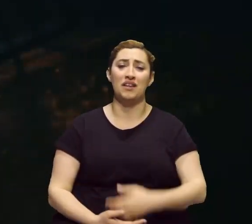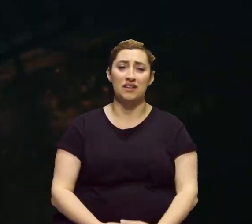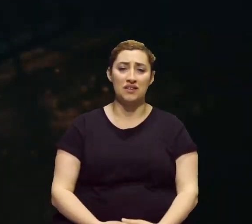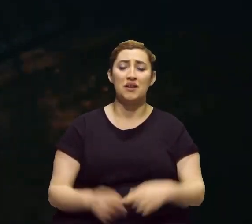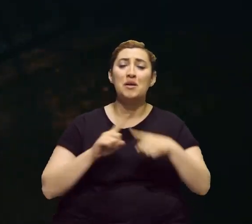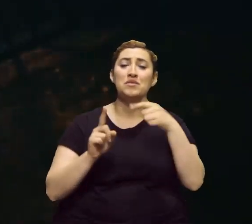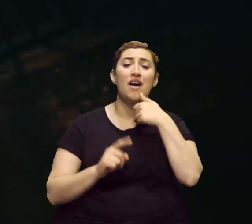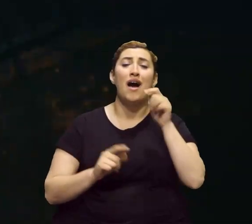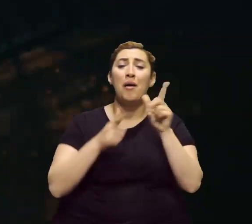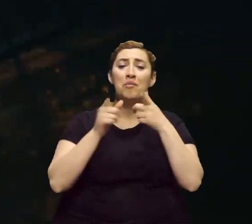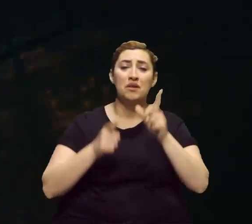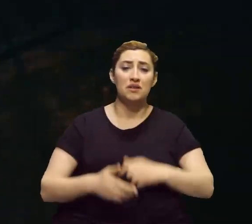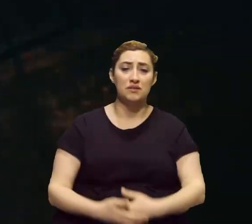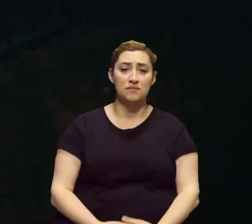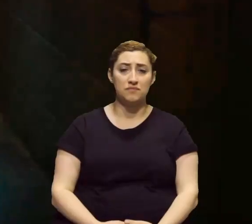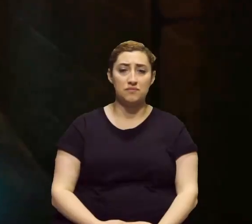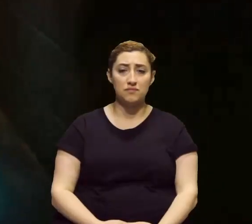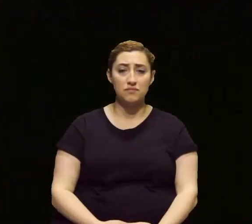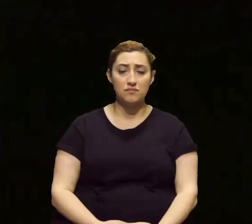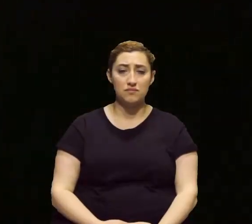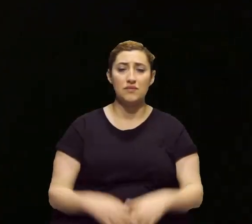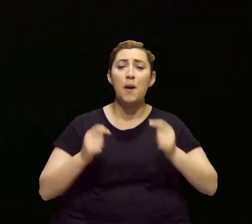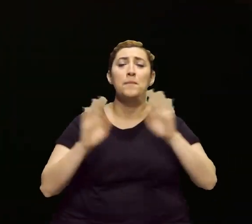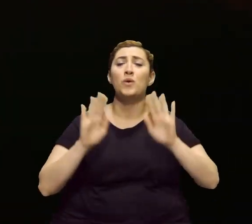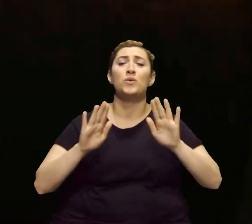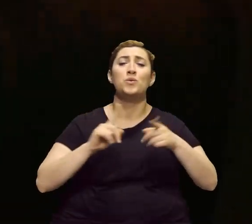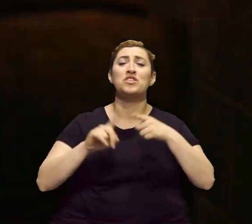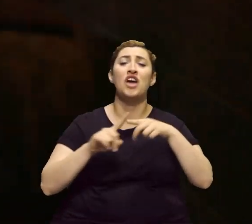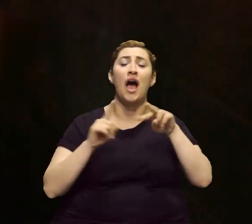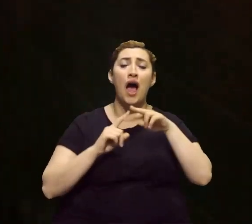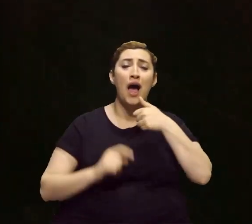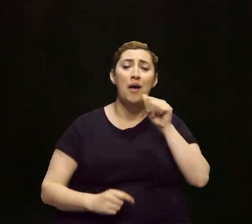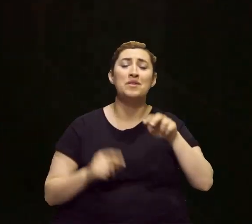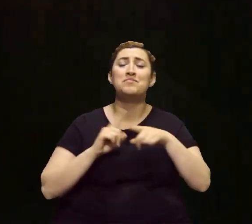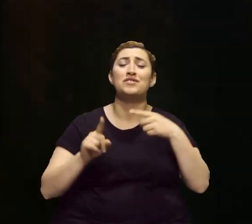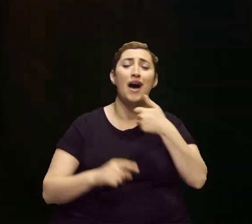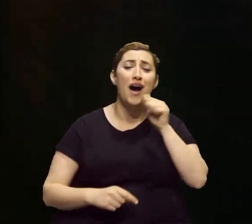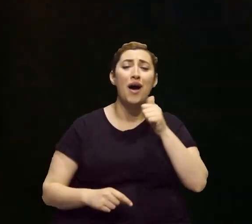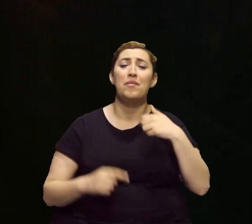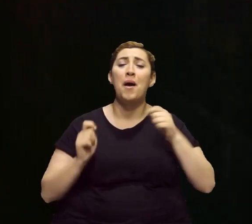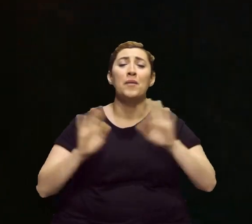Bıçak abi. Ali tutmaya çalışırken düşüp kedi pozisyonuna geldi. Ali arkasına bakmadan uzaklaşıyor.